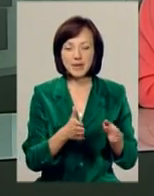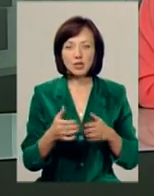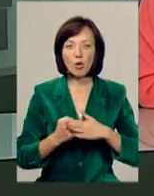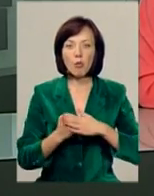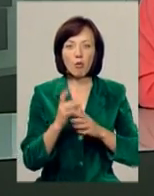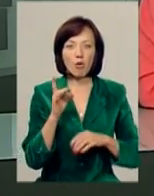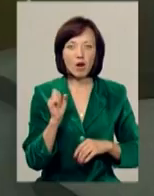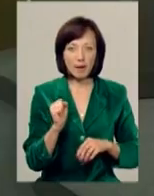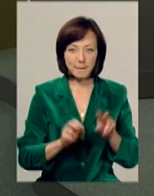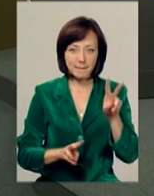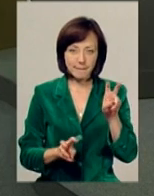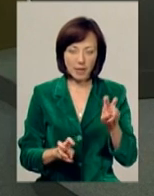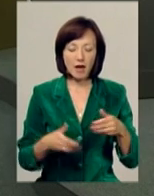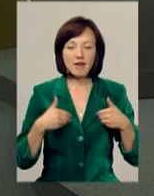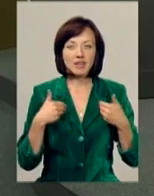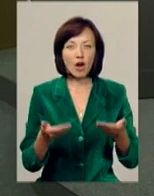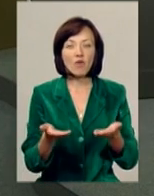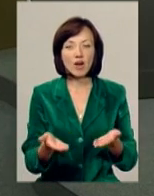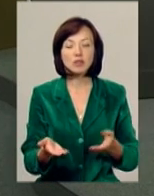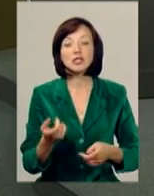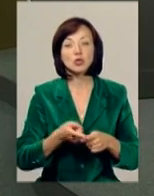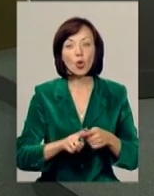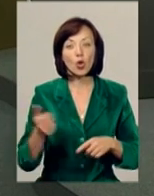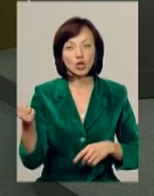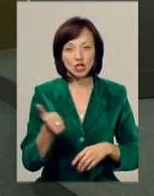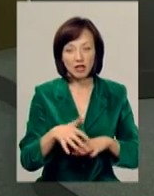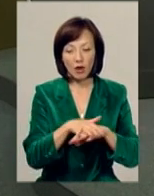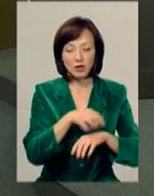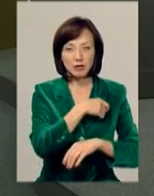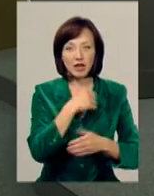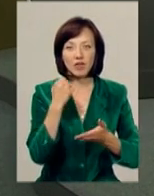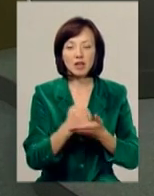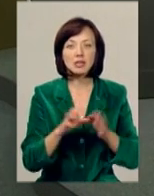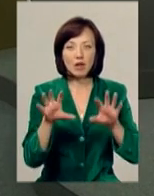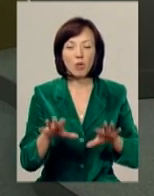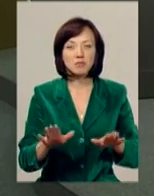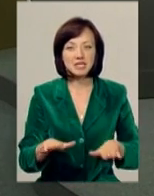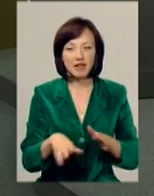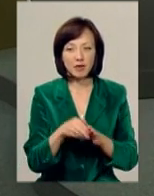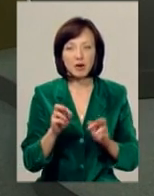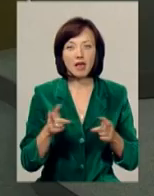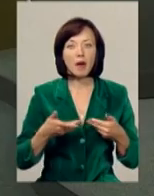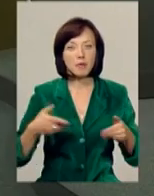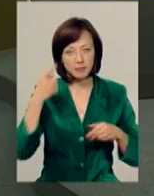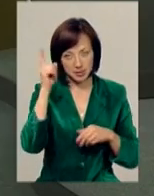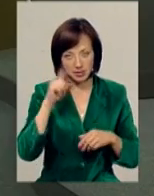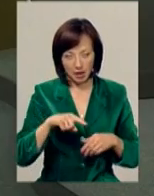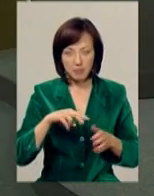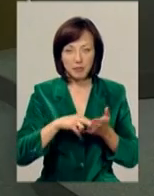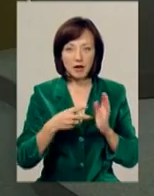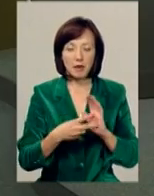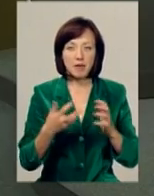опора Андрій Попик Вітаю вас цього тижня народні депутати ухвалили закон Про місцеві вибори Наскільки нам відомо він передбачає